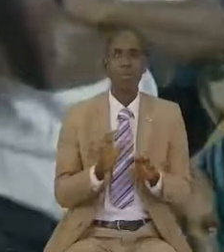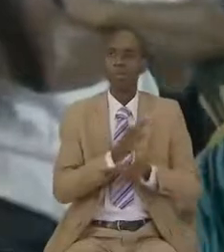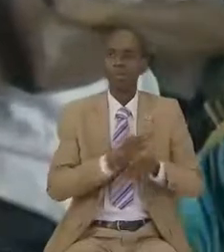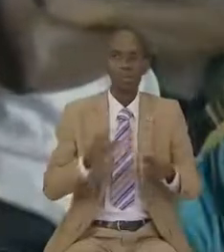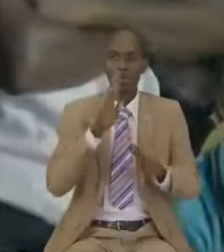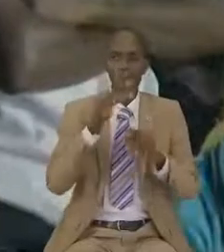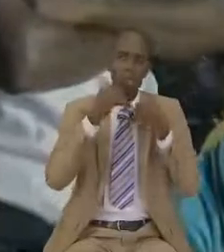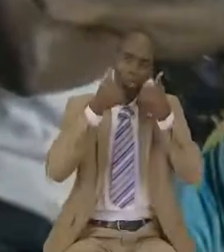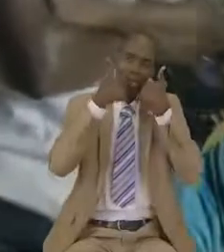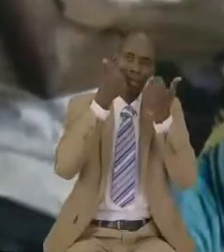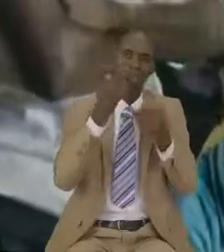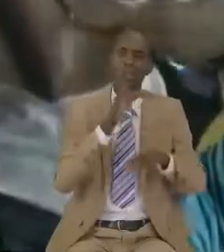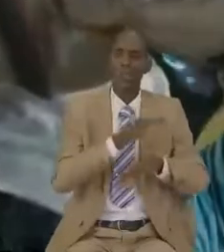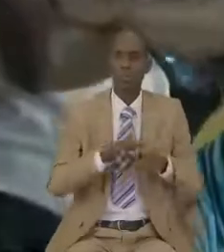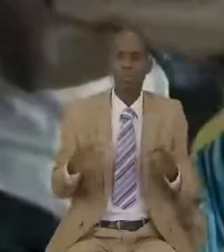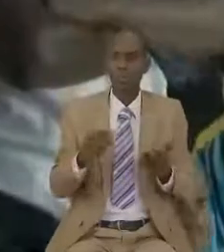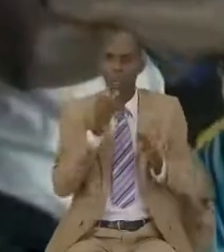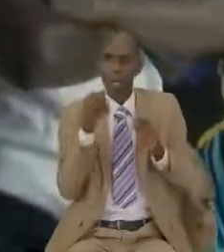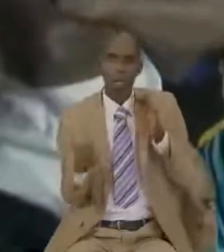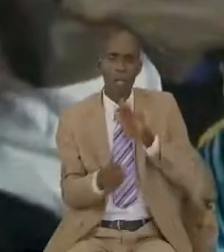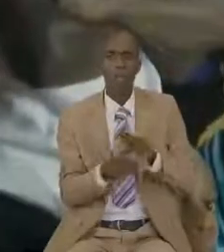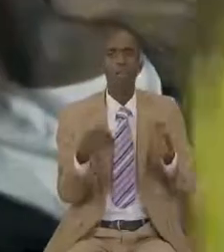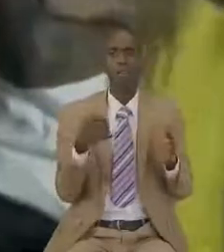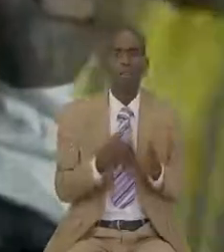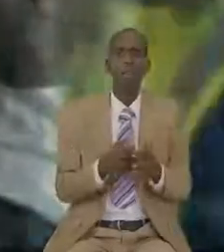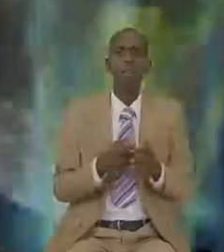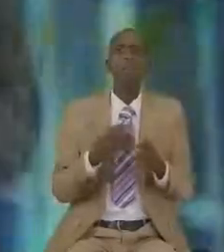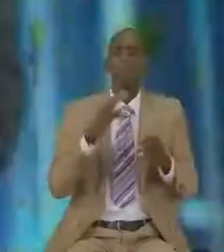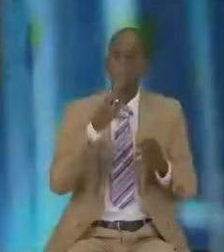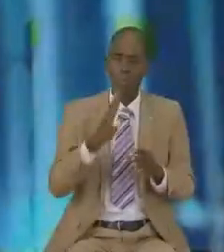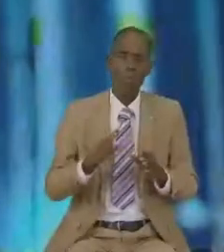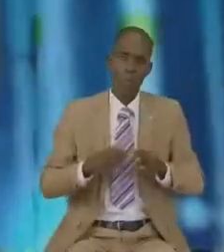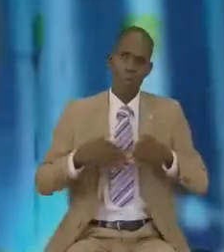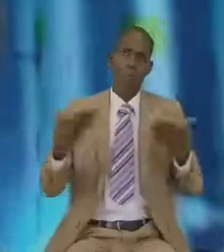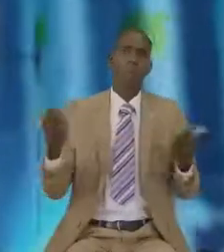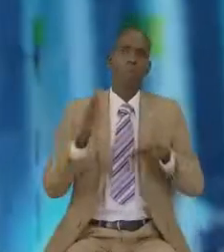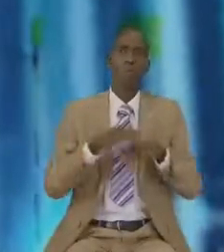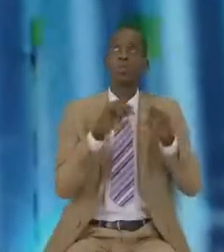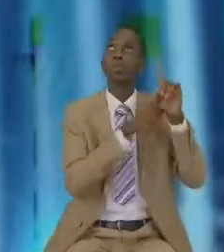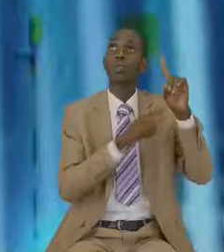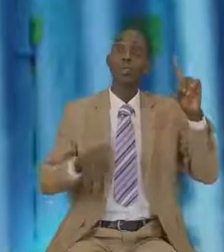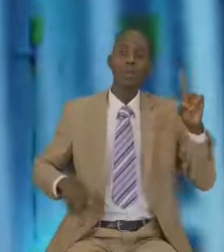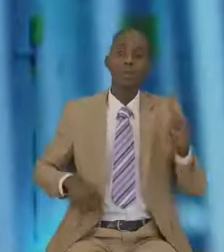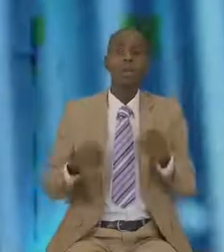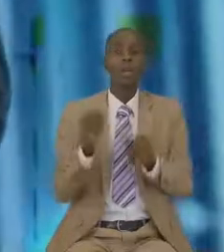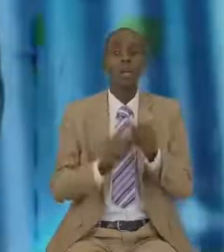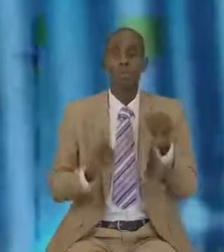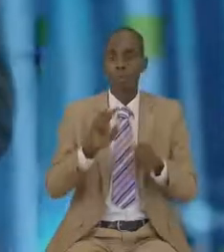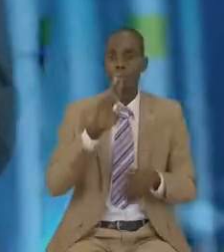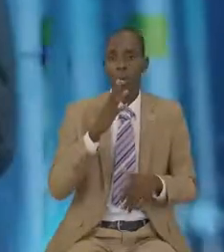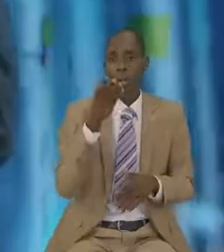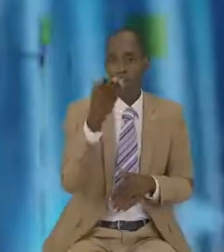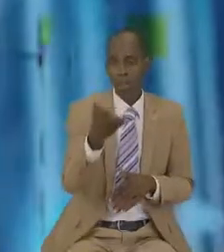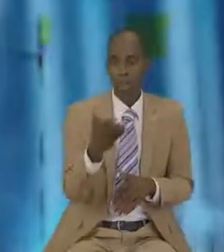télévision, votre libération vient maintenant. Dans n'importe quelle assemblée vous êtes, et vous êtes connecté à cette